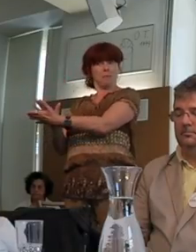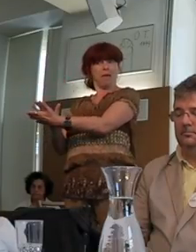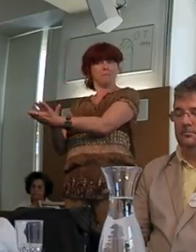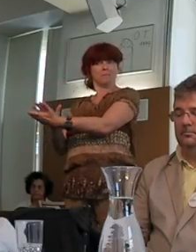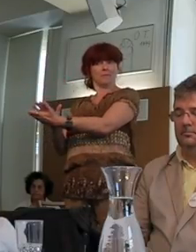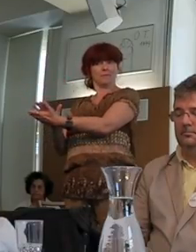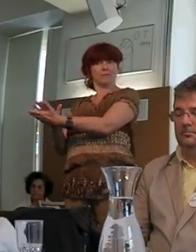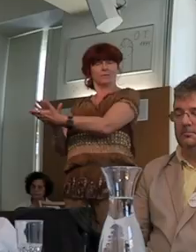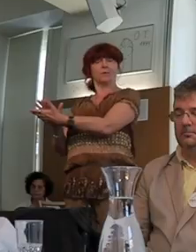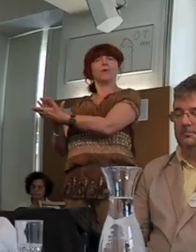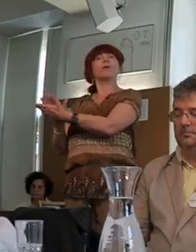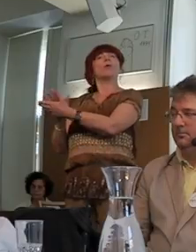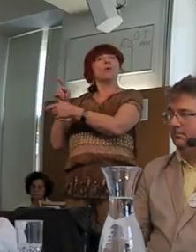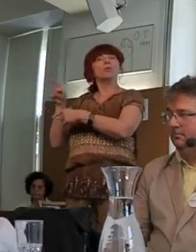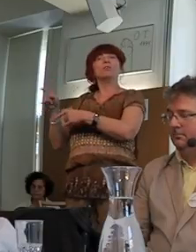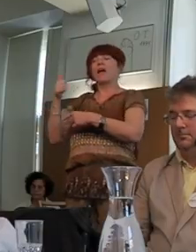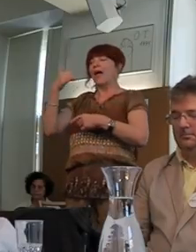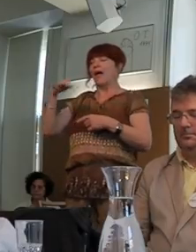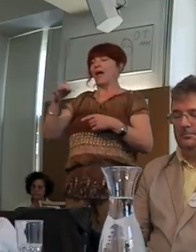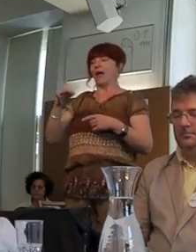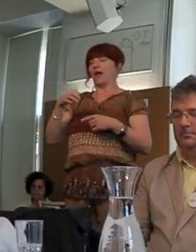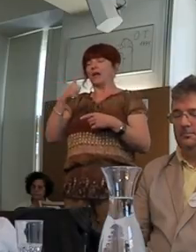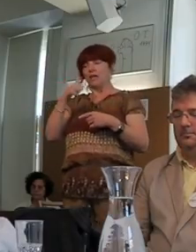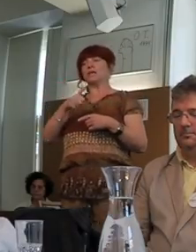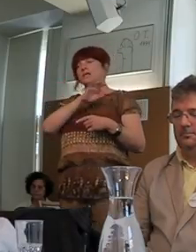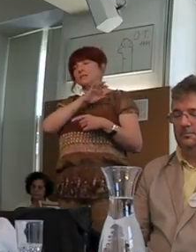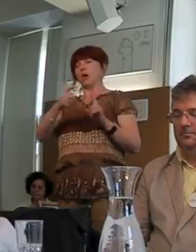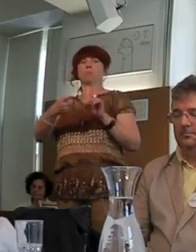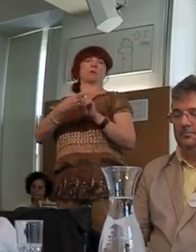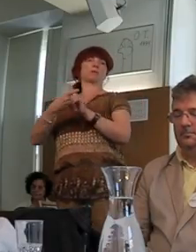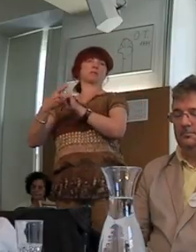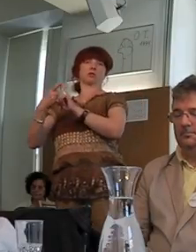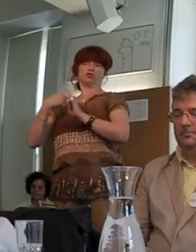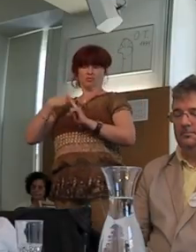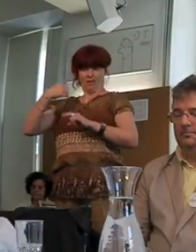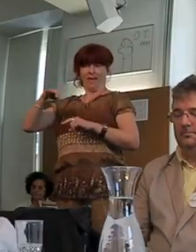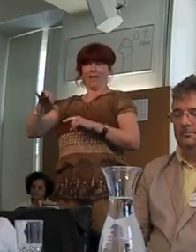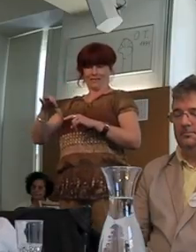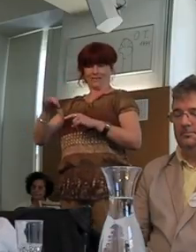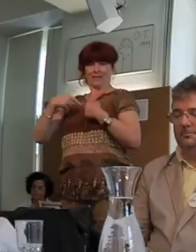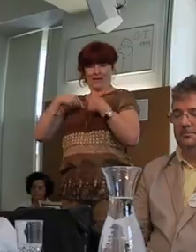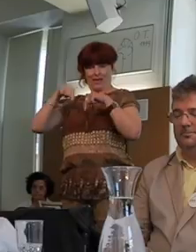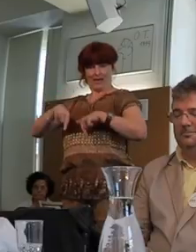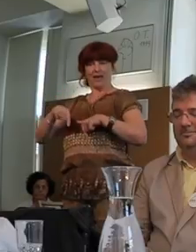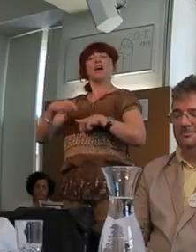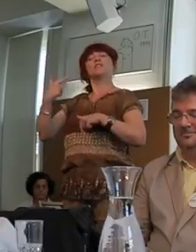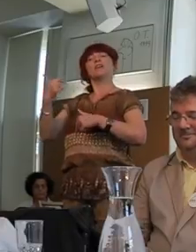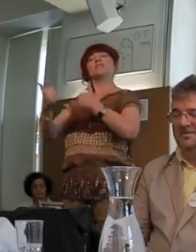bin optimistisch. Vielleicht der Einzige in dieser Runde, aber ich bin sehr optimistisch, dass wir in 20 Jahren diese Diskussion hier nicht mehr